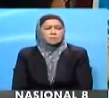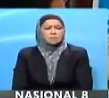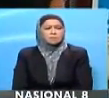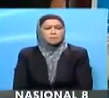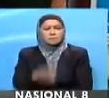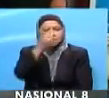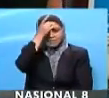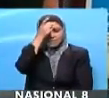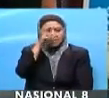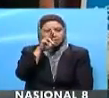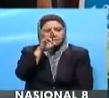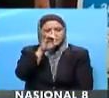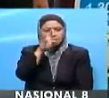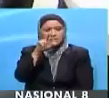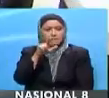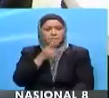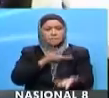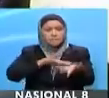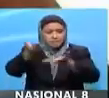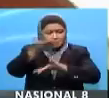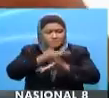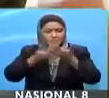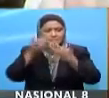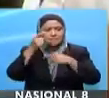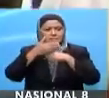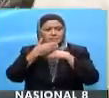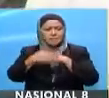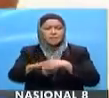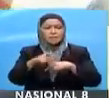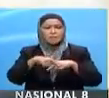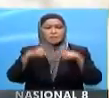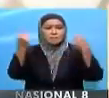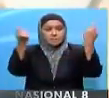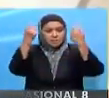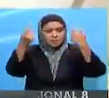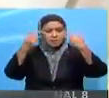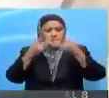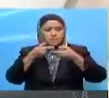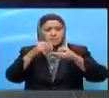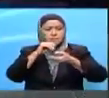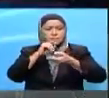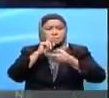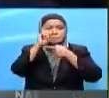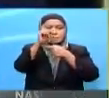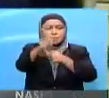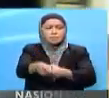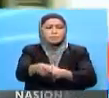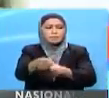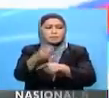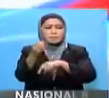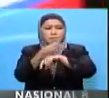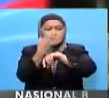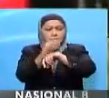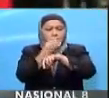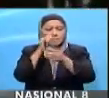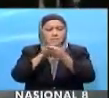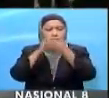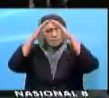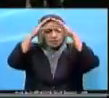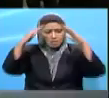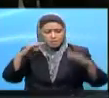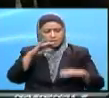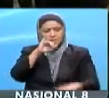Datuk Muhammad Reza bercakap kepada media selepas majlis penyerahan ambulans tersebut kepada pengetua rumah Ehsan Mariani Muhammad Saad